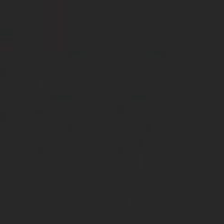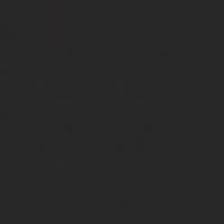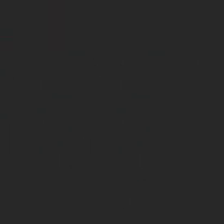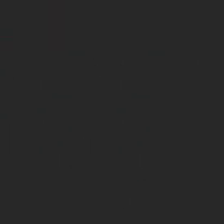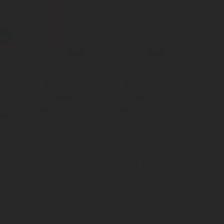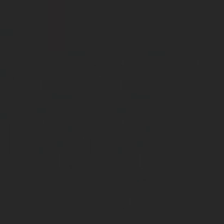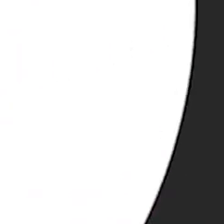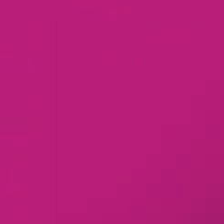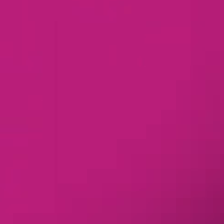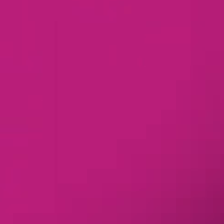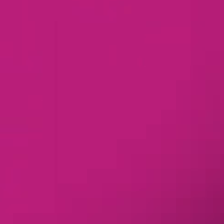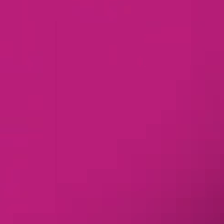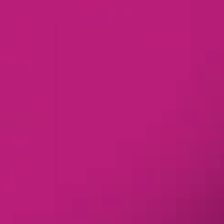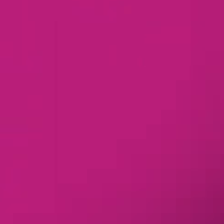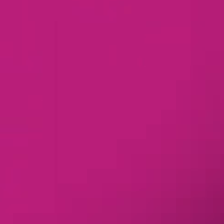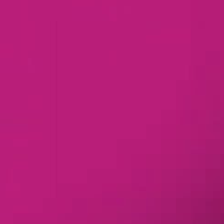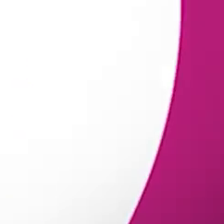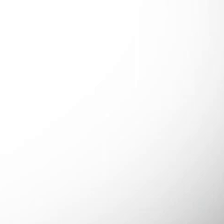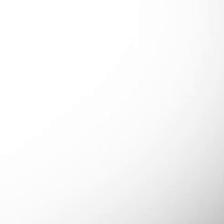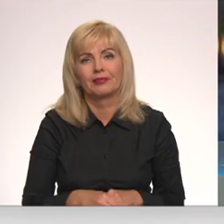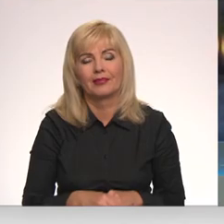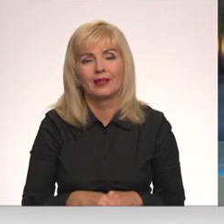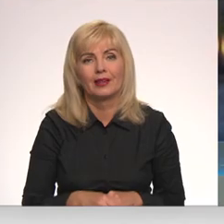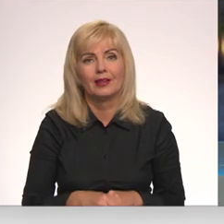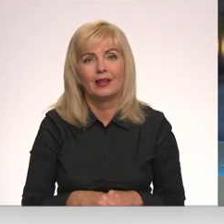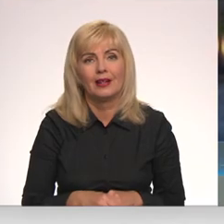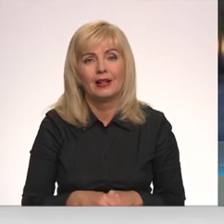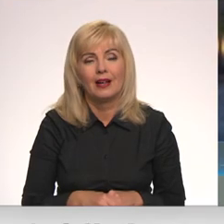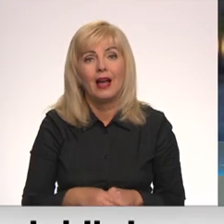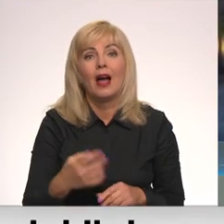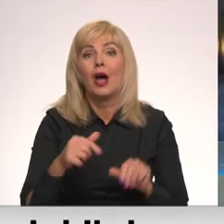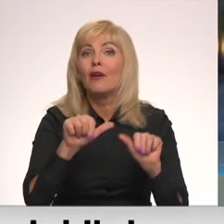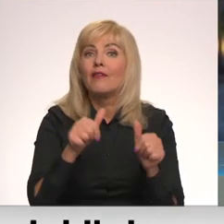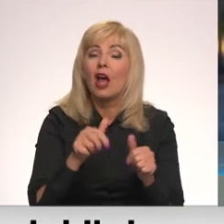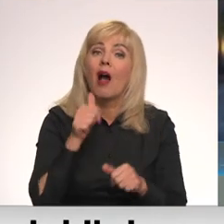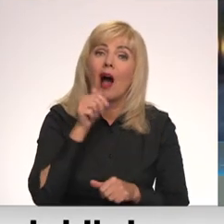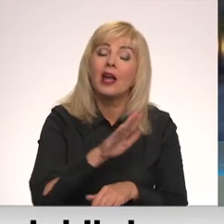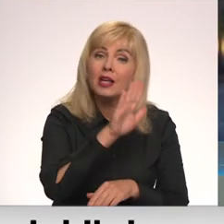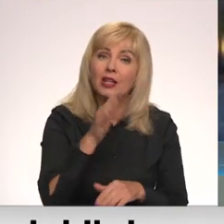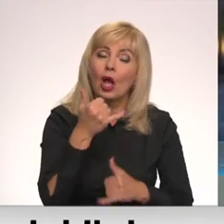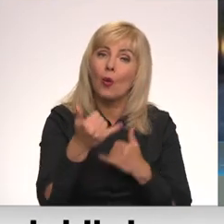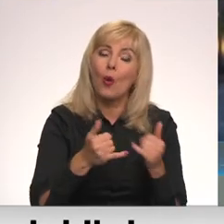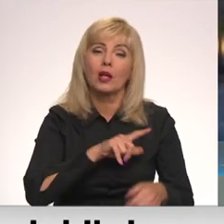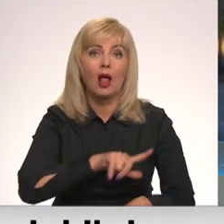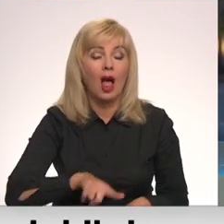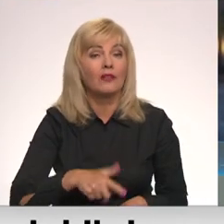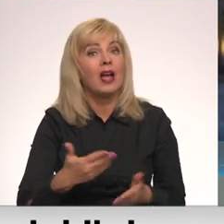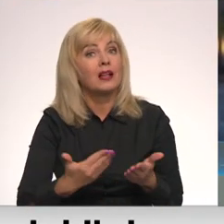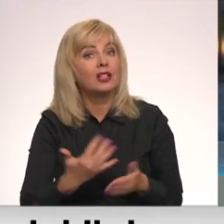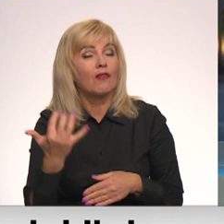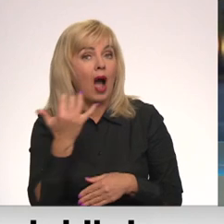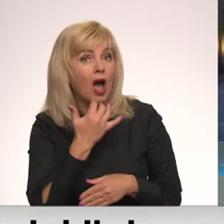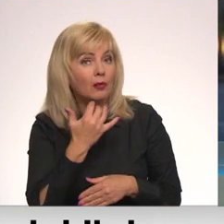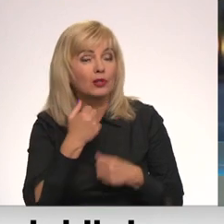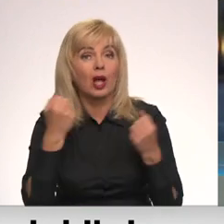Re, viss ēters ir te! Viens no veidiem, kā ikdienā kopt latvietību dzīvojot ārzemēs, ir